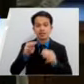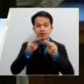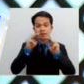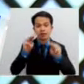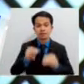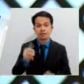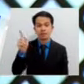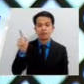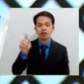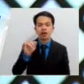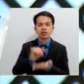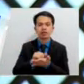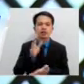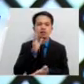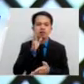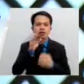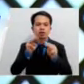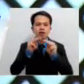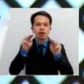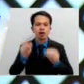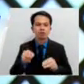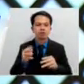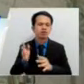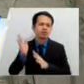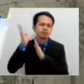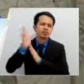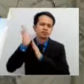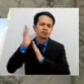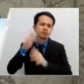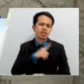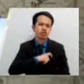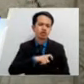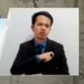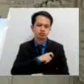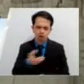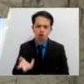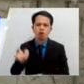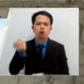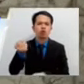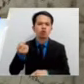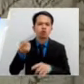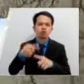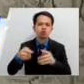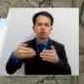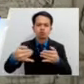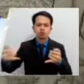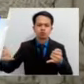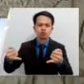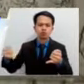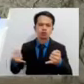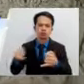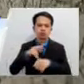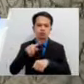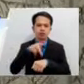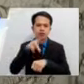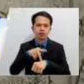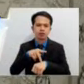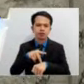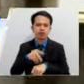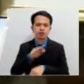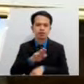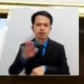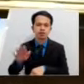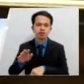of All Philippine Maps, panahon pa ng mga Kastila, kinikilala ng nasa jurisdiction ng Pilipinas ang panakot na tawag noon sa Bajo de